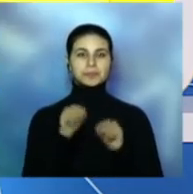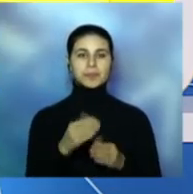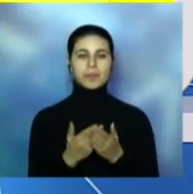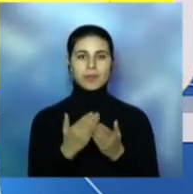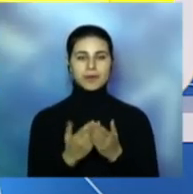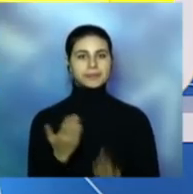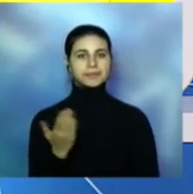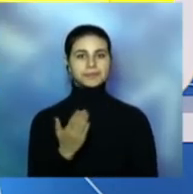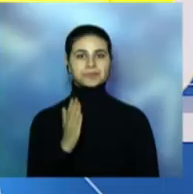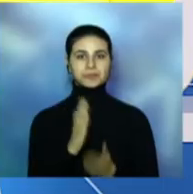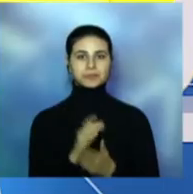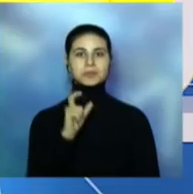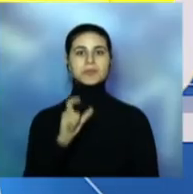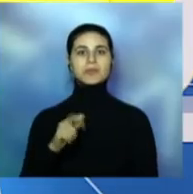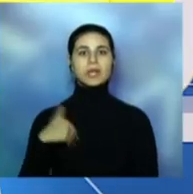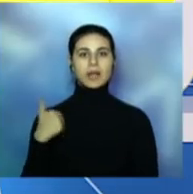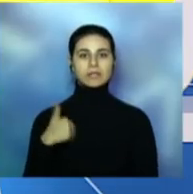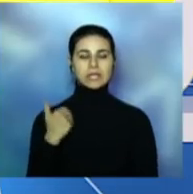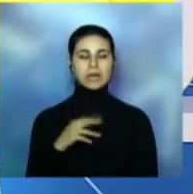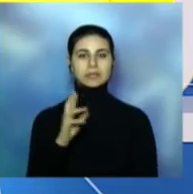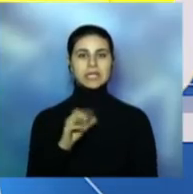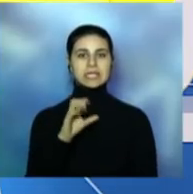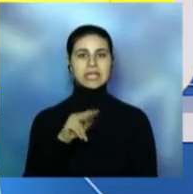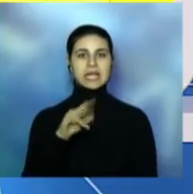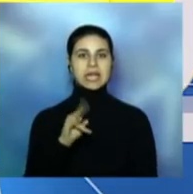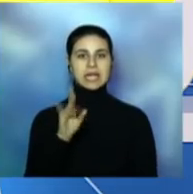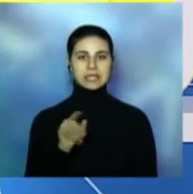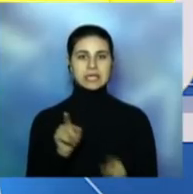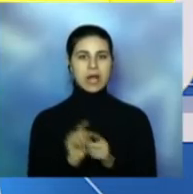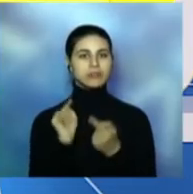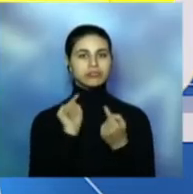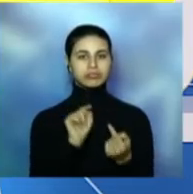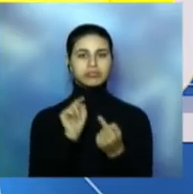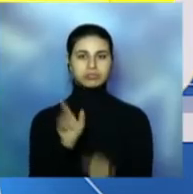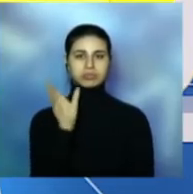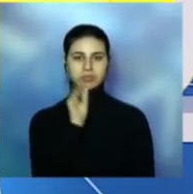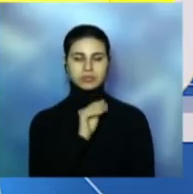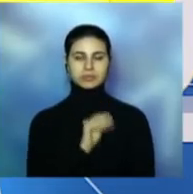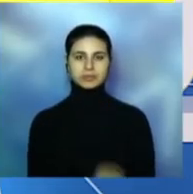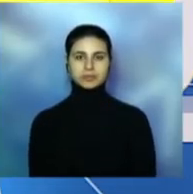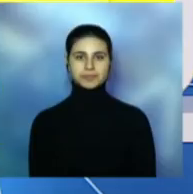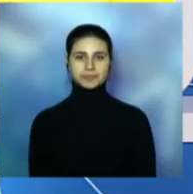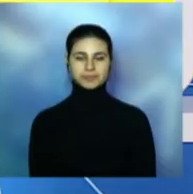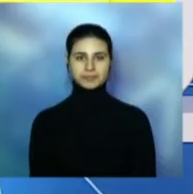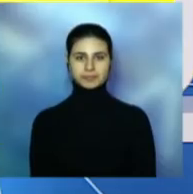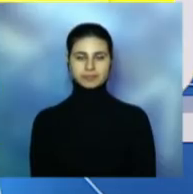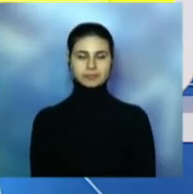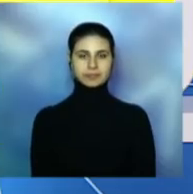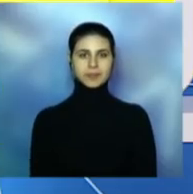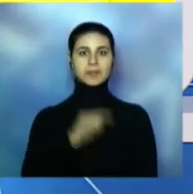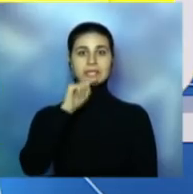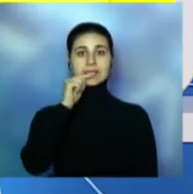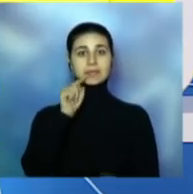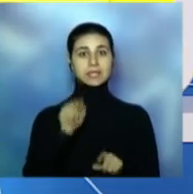იმ პროდუქტების, რომელშიც არის E ვიტამინი და სელენი, ანუ ანტიოქსიდანტები, ანტიდამჟანგავები, სიმიდი